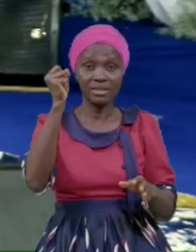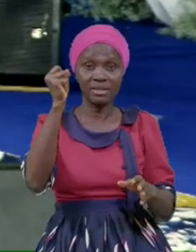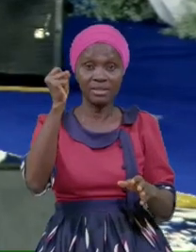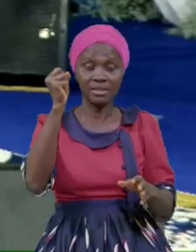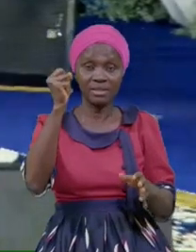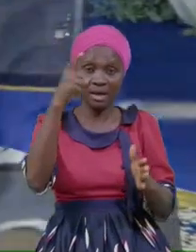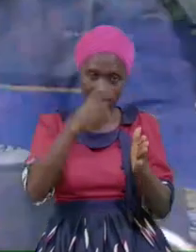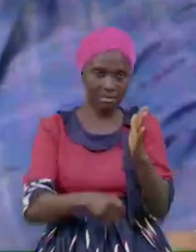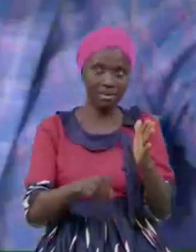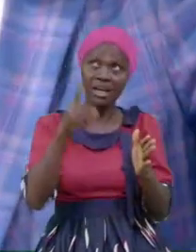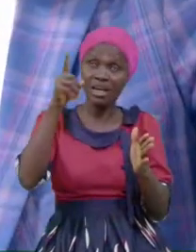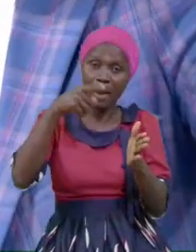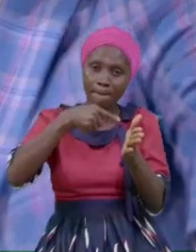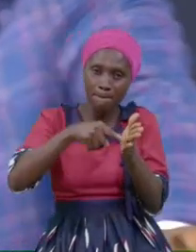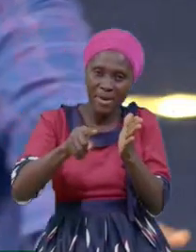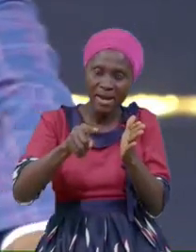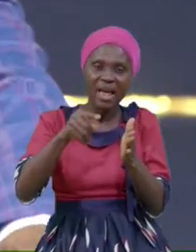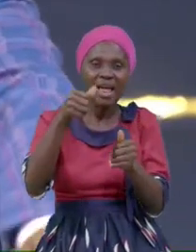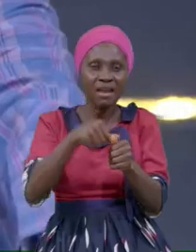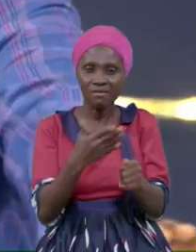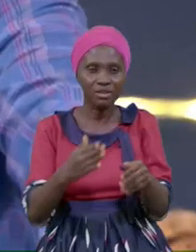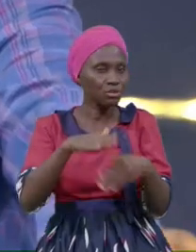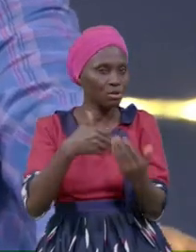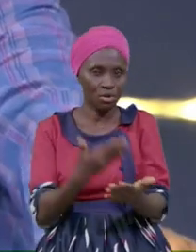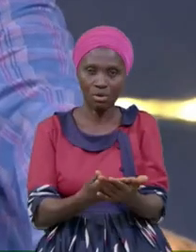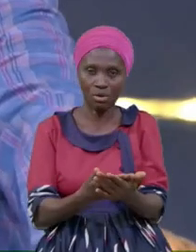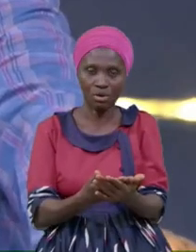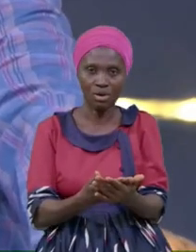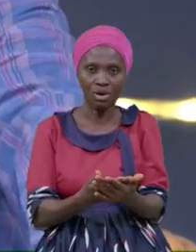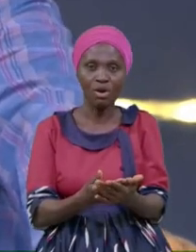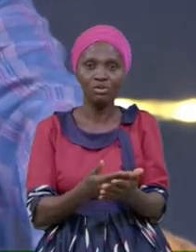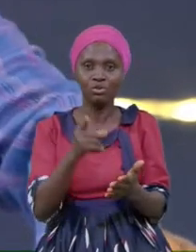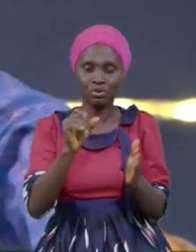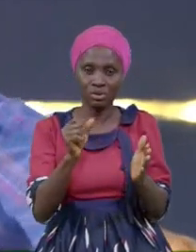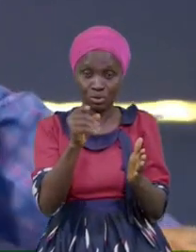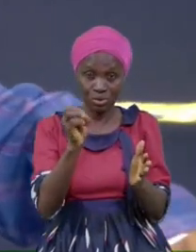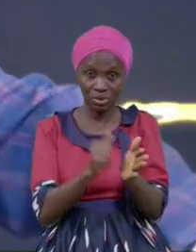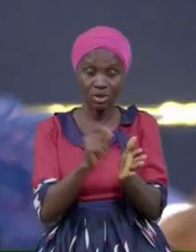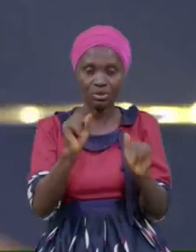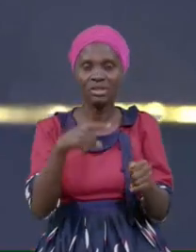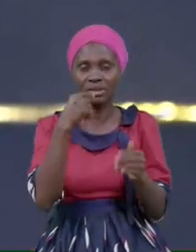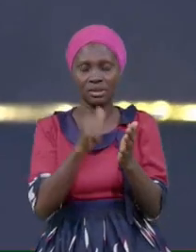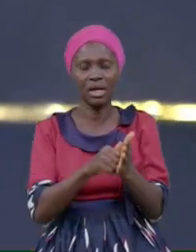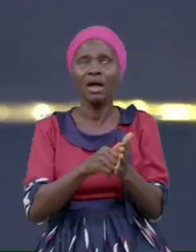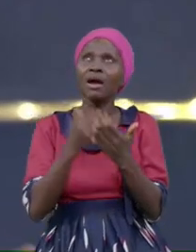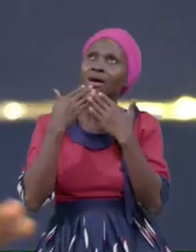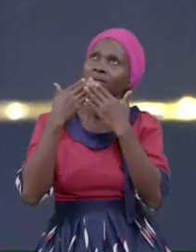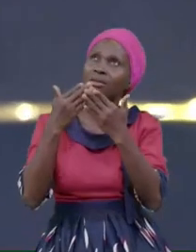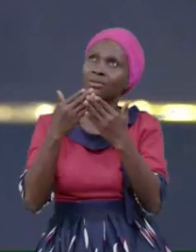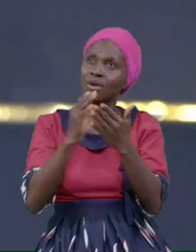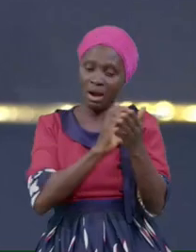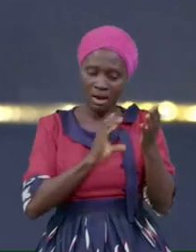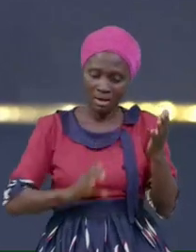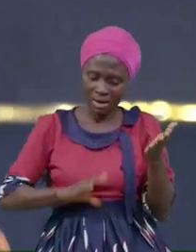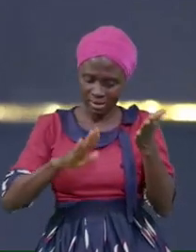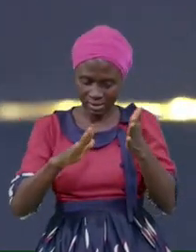puisses venir pour dire, Seigneur, je viens, je te remercie. Christ est mort pour moi. Je te remercie parce